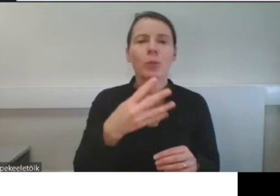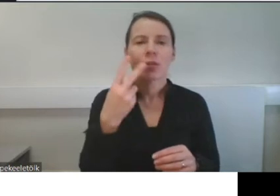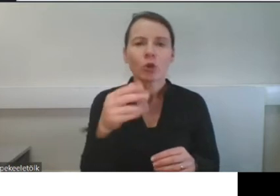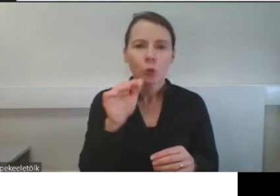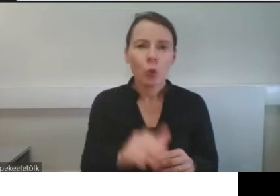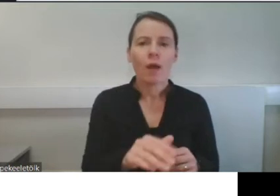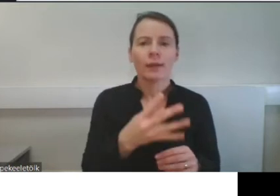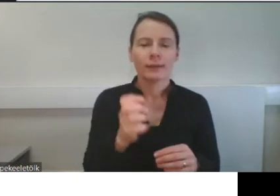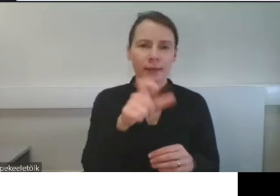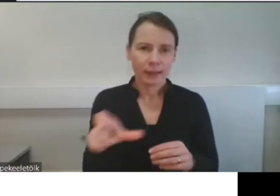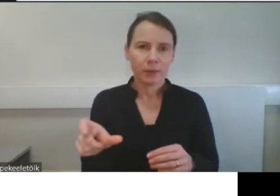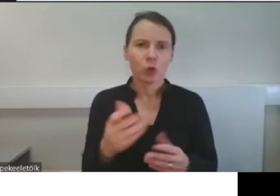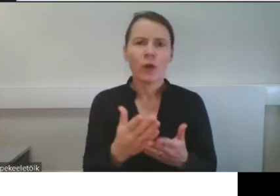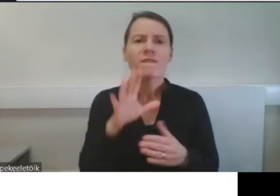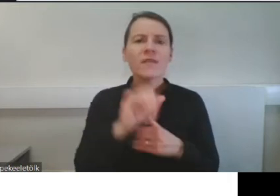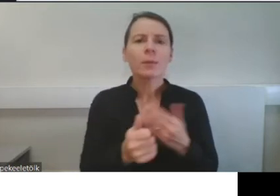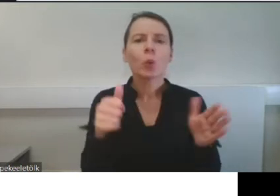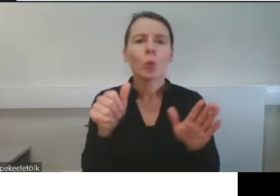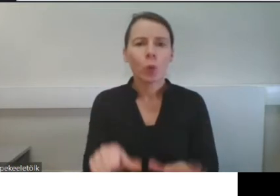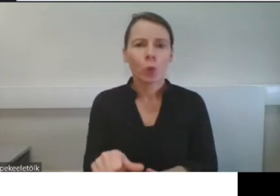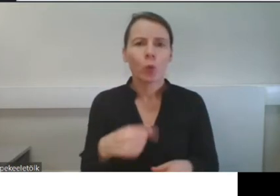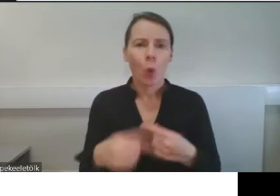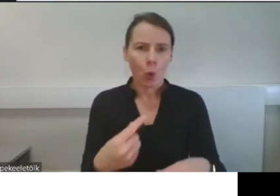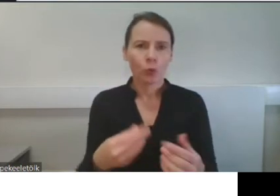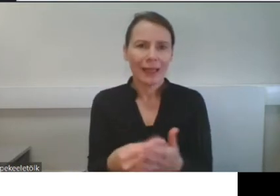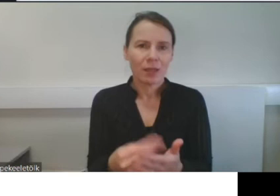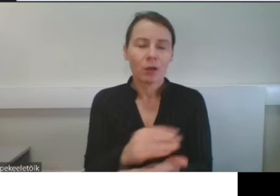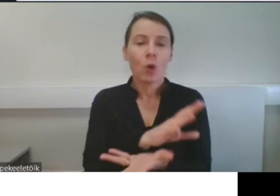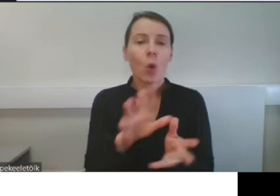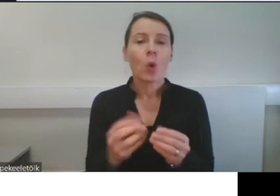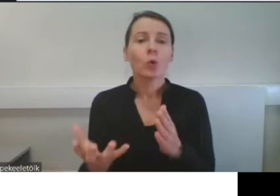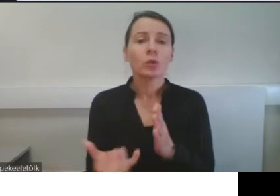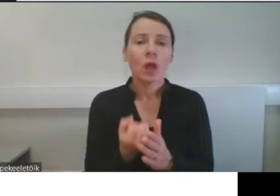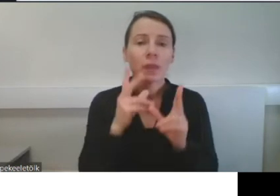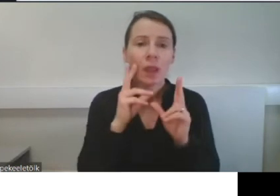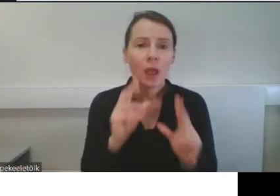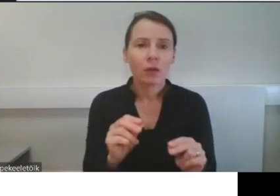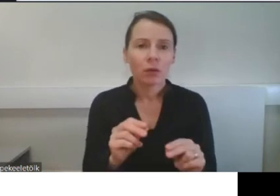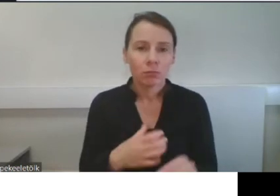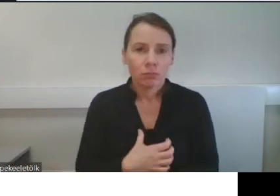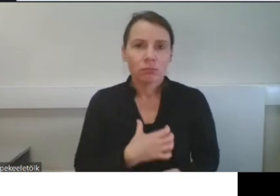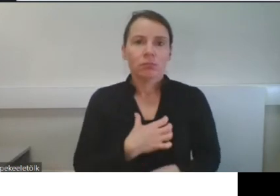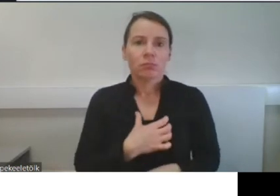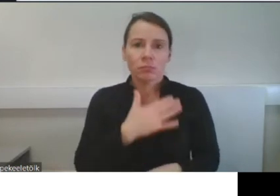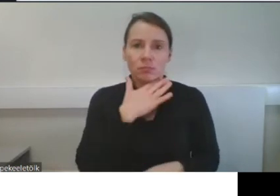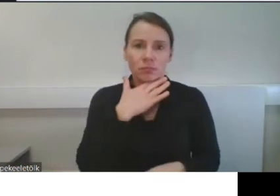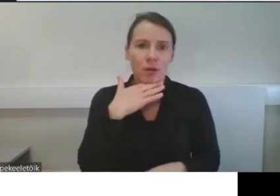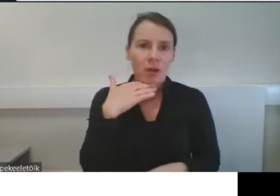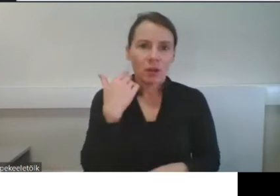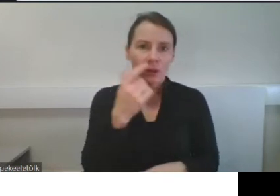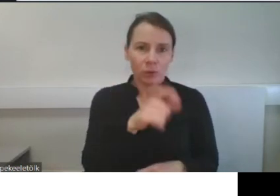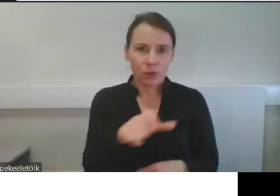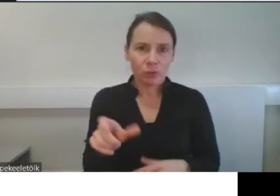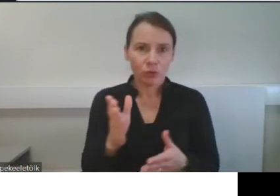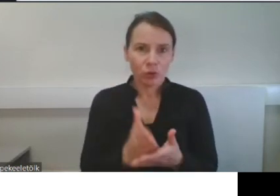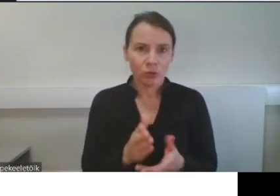puude olemasolust. Sest nagu me nägime, siis ka ametlikus statistikameti